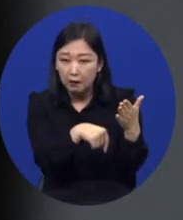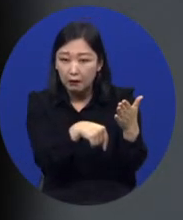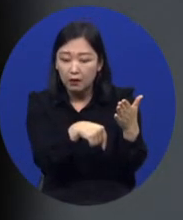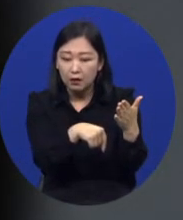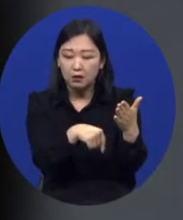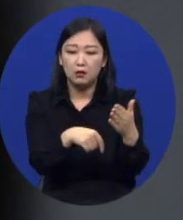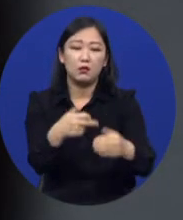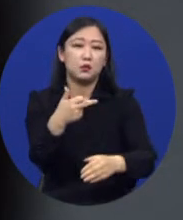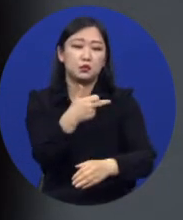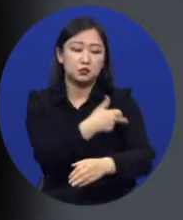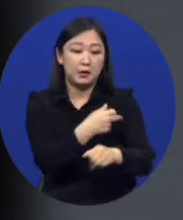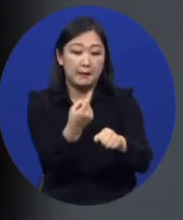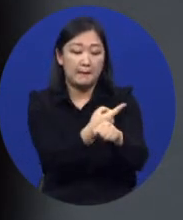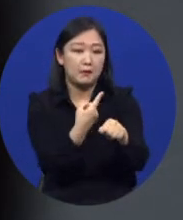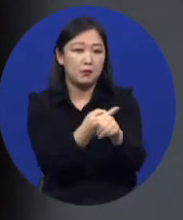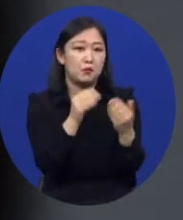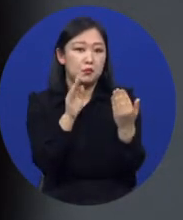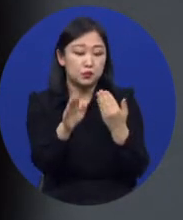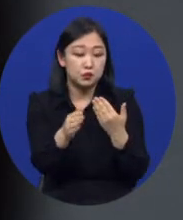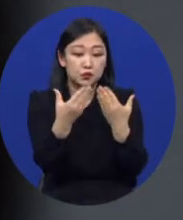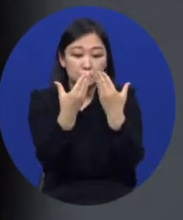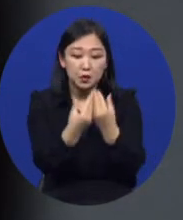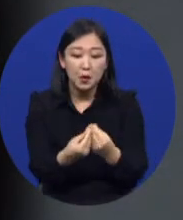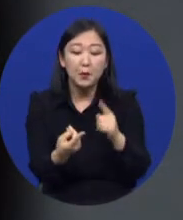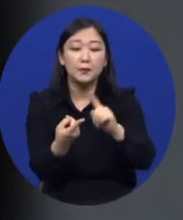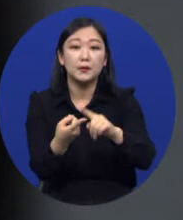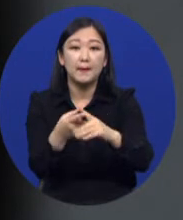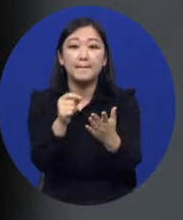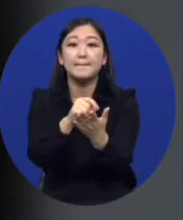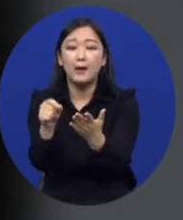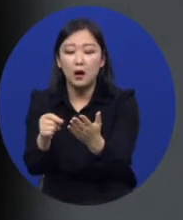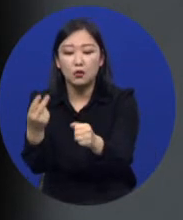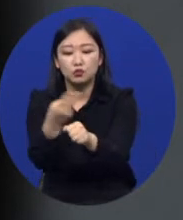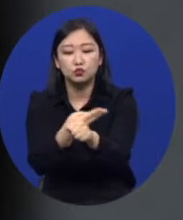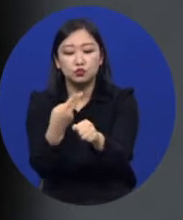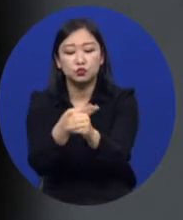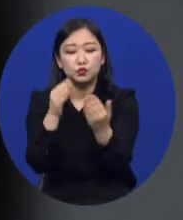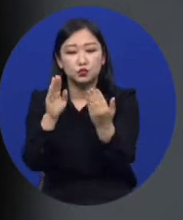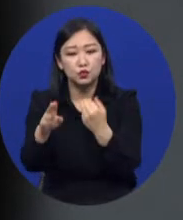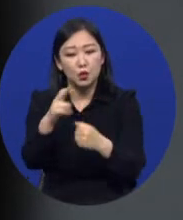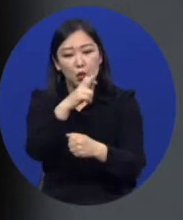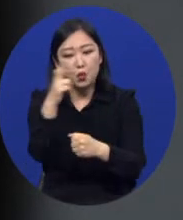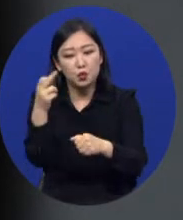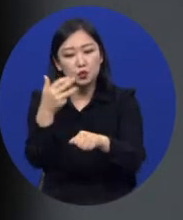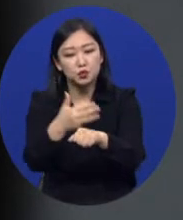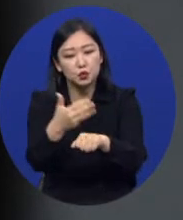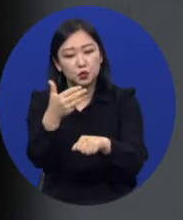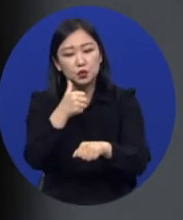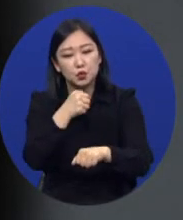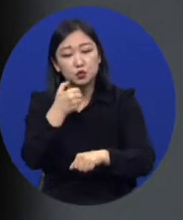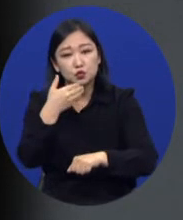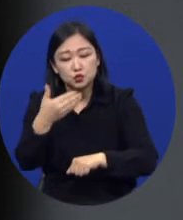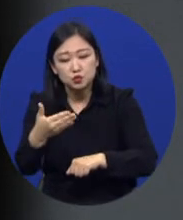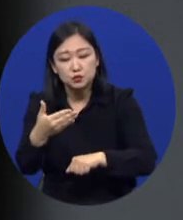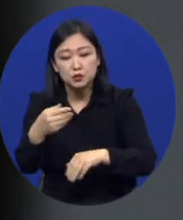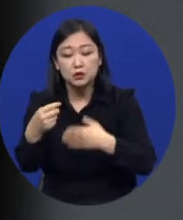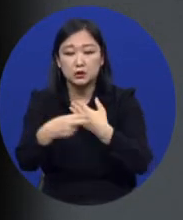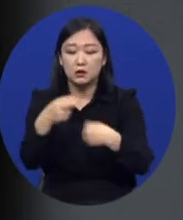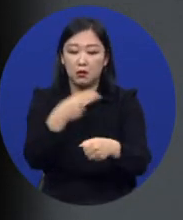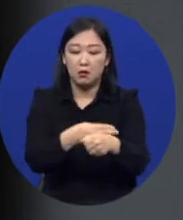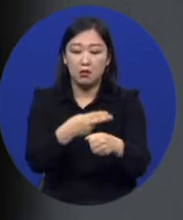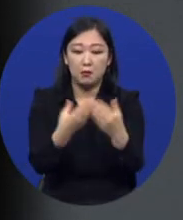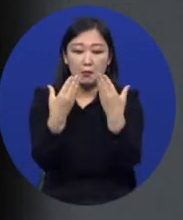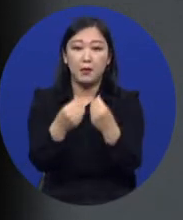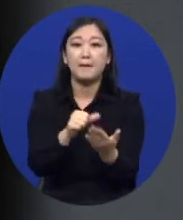정맥주사 1시간 뒤 이 사실이 그대로 잡혔다가 2시간 뒤인 오후 8:59 당직 교수의 처방 내용이